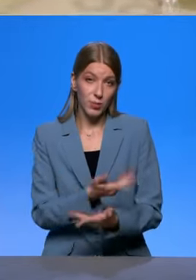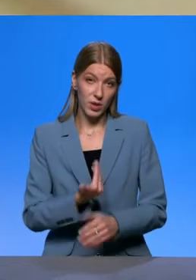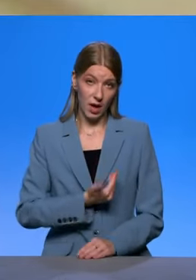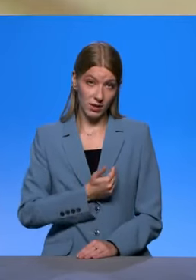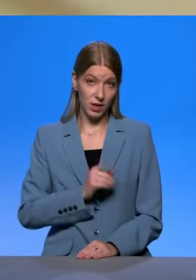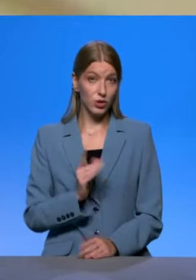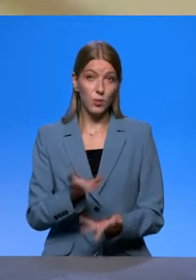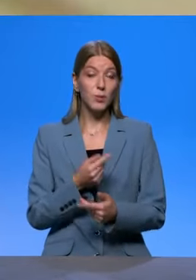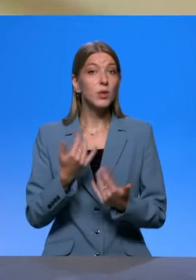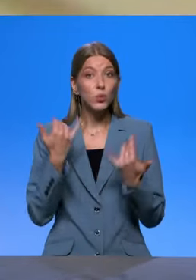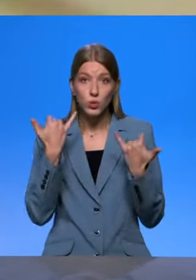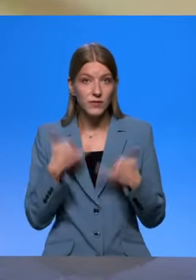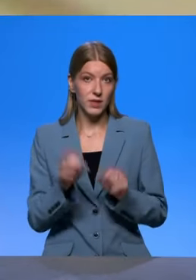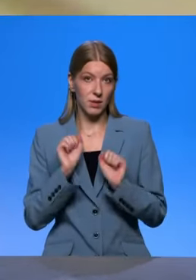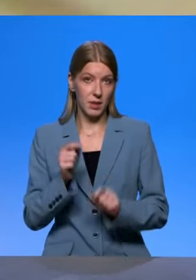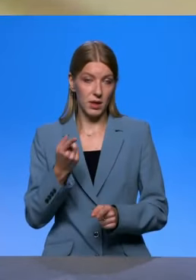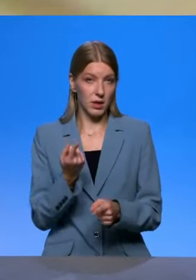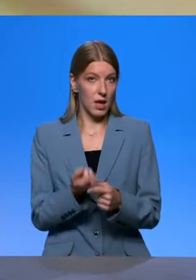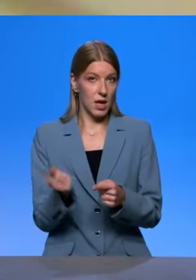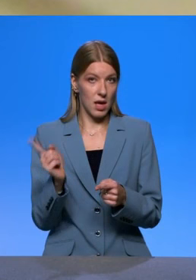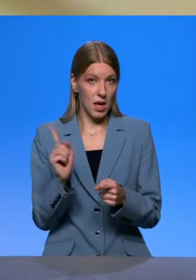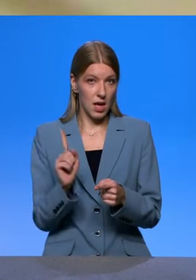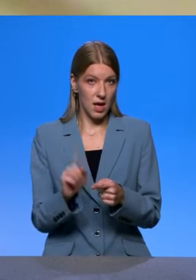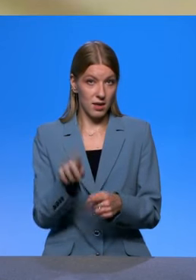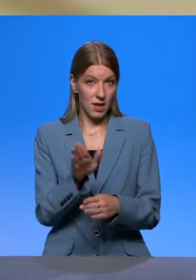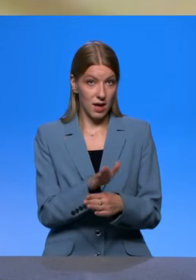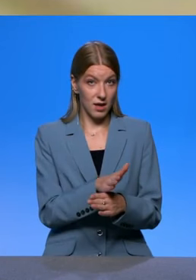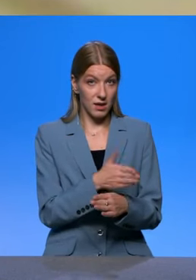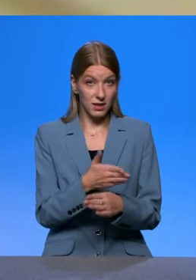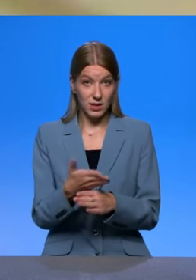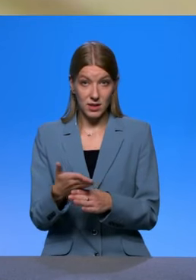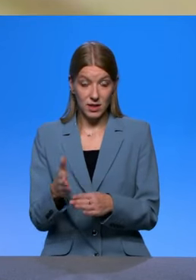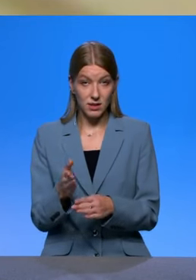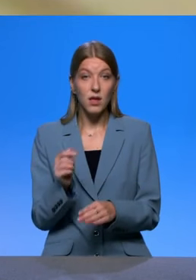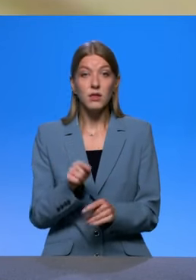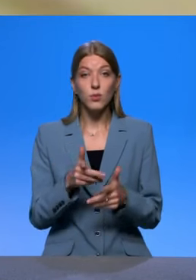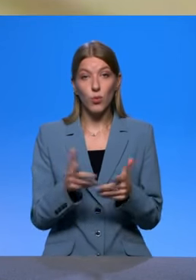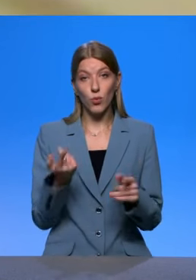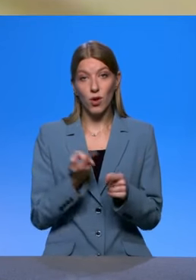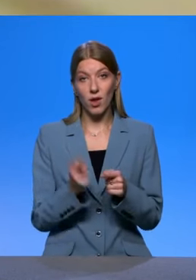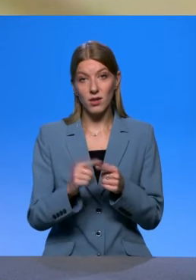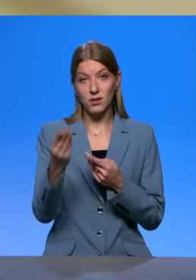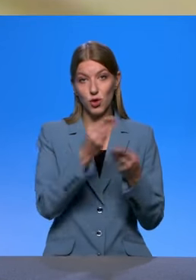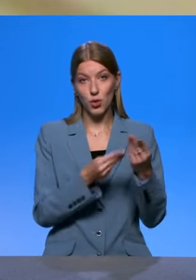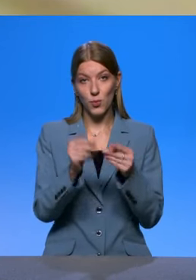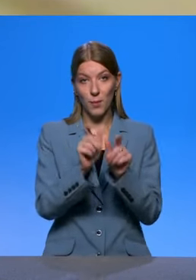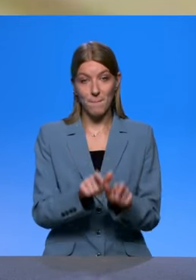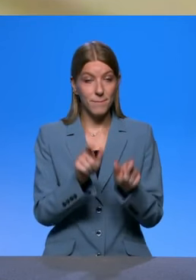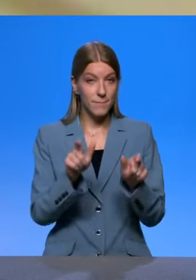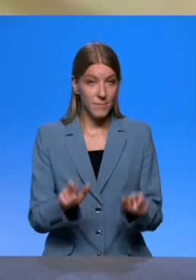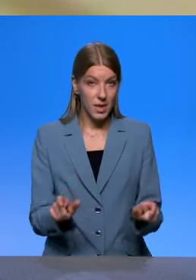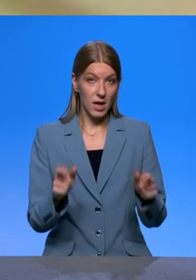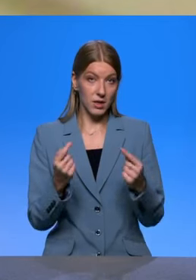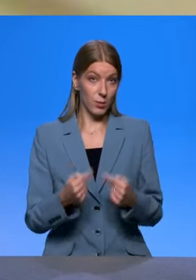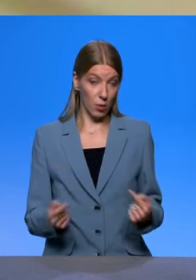образом могли как-то эти вопросы дифференцировать. Тем более, что эти самые маги, экстрасенсы и прочие зачастую